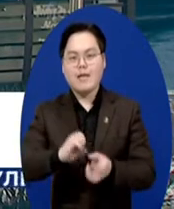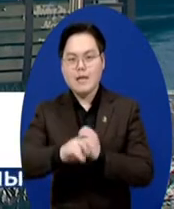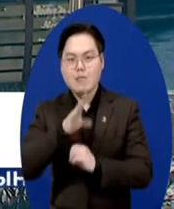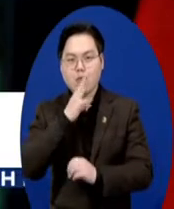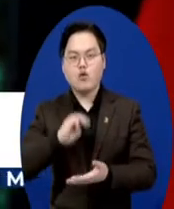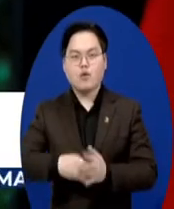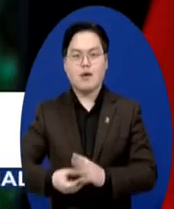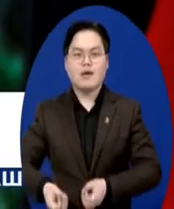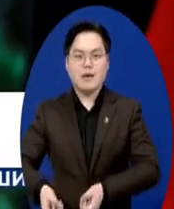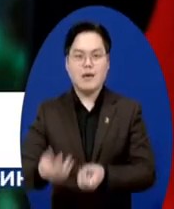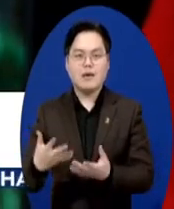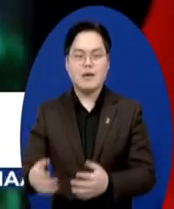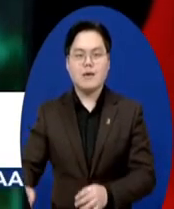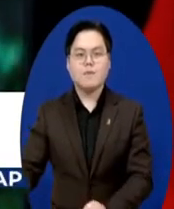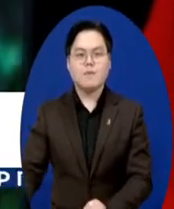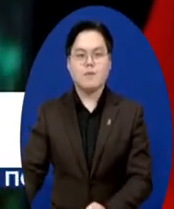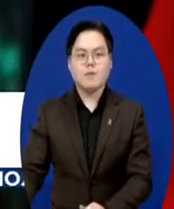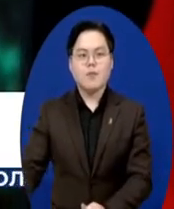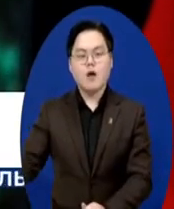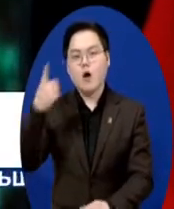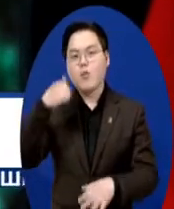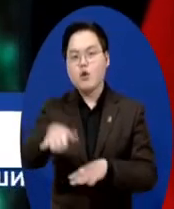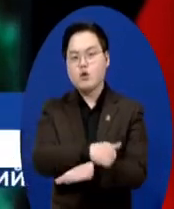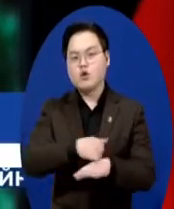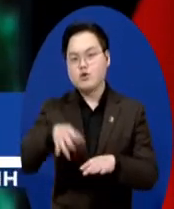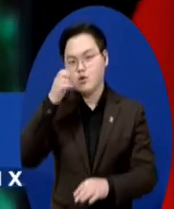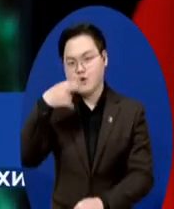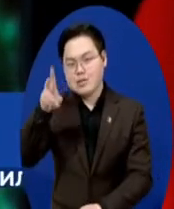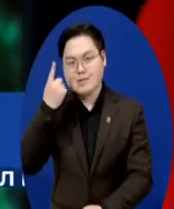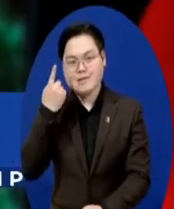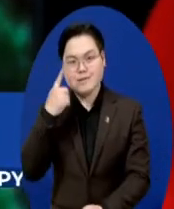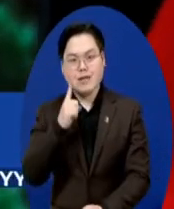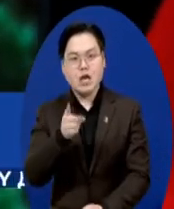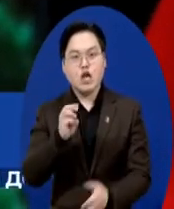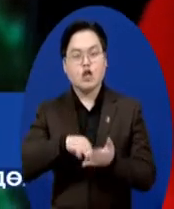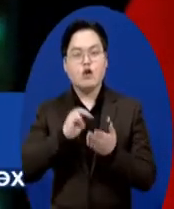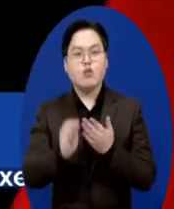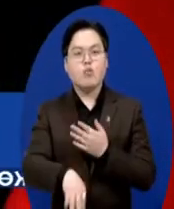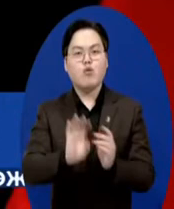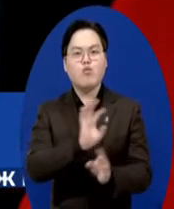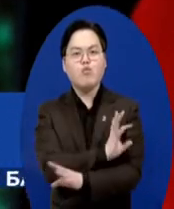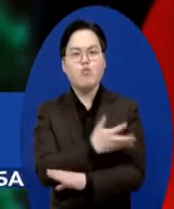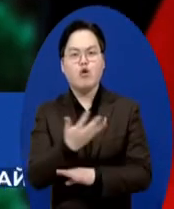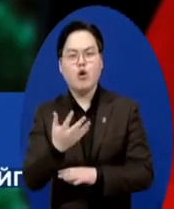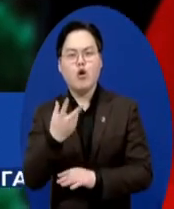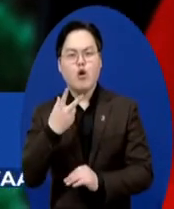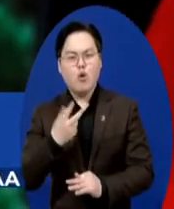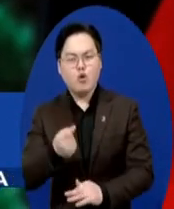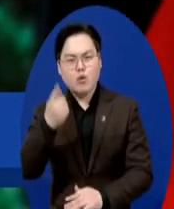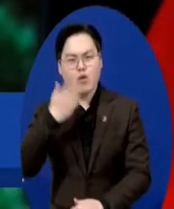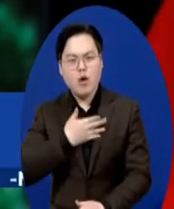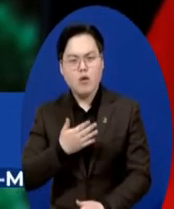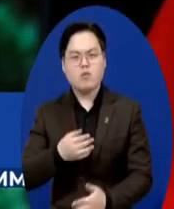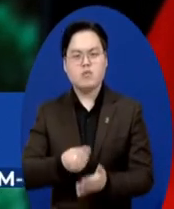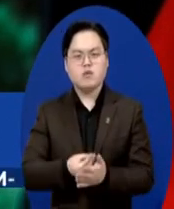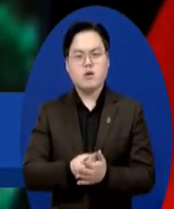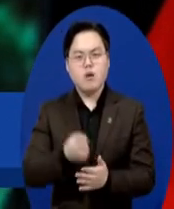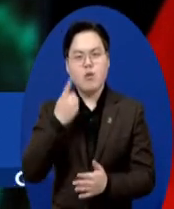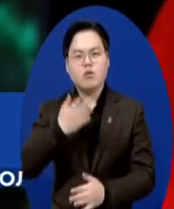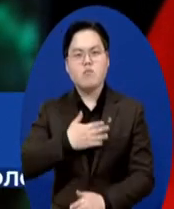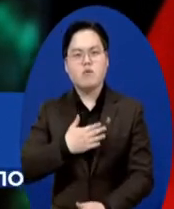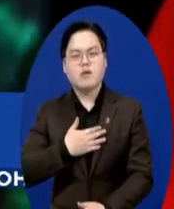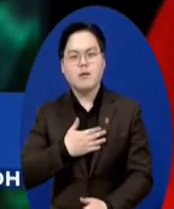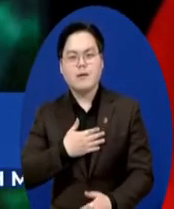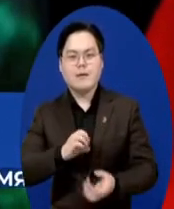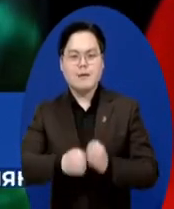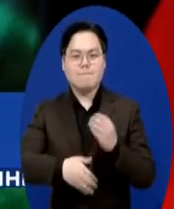боллоо. Монгол улсын ерөнхийлөгчийн санаачилсан тэрбум мод үндэсний хөдөлгөөнийг хэрхэн орон нутгад хэрэгжүүлэх асуудлаар